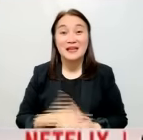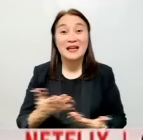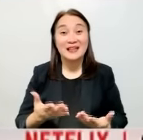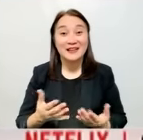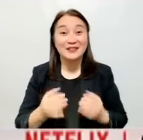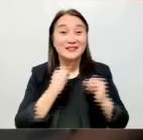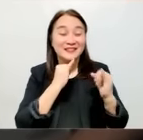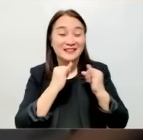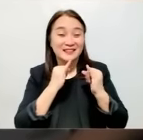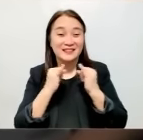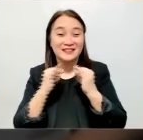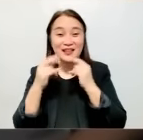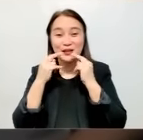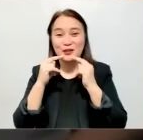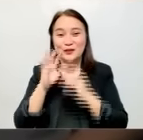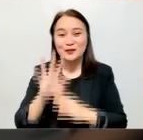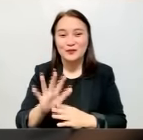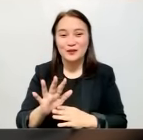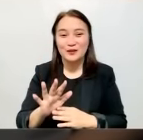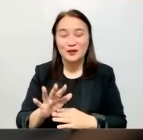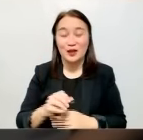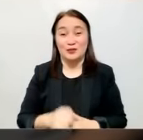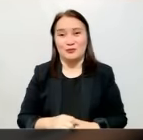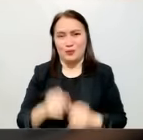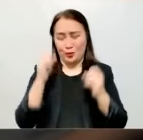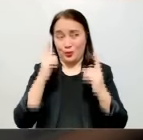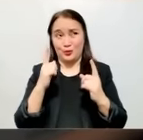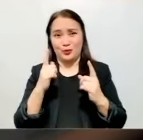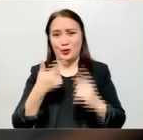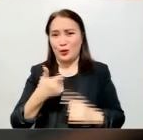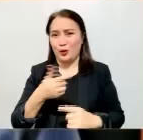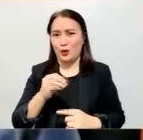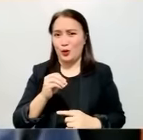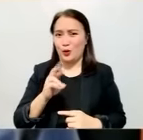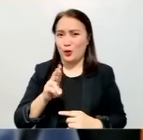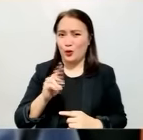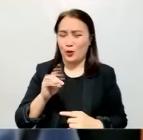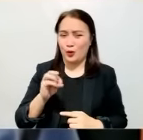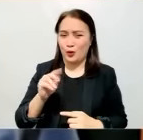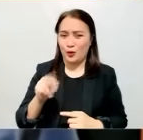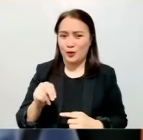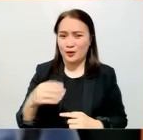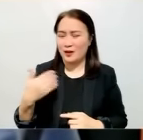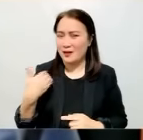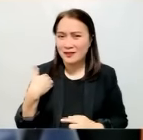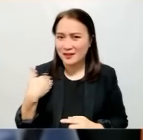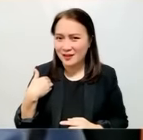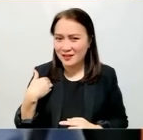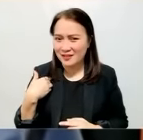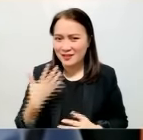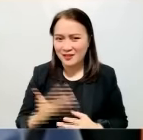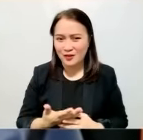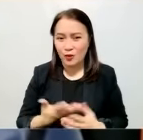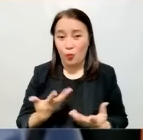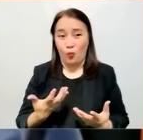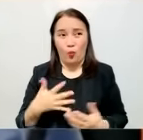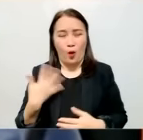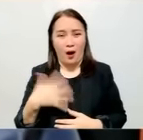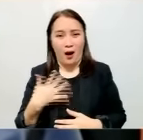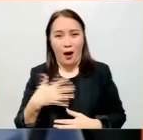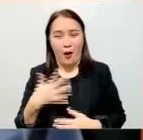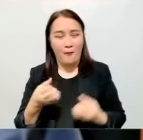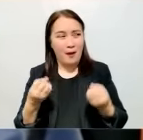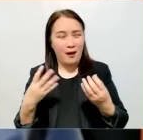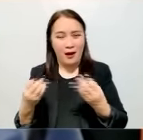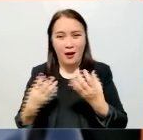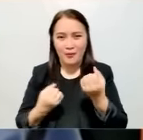News 5, laking gulat ni Gordon na di pa nga umiere ang serye, bumuhos na ang suporta